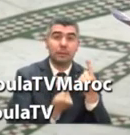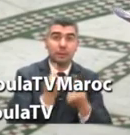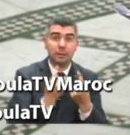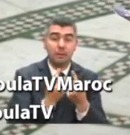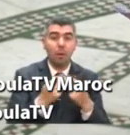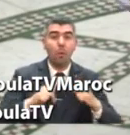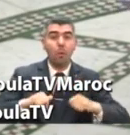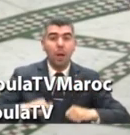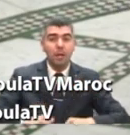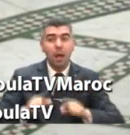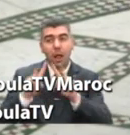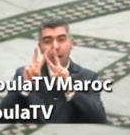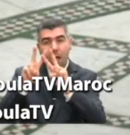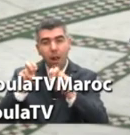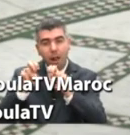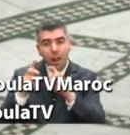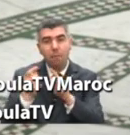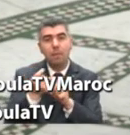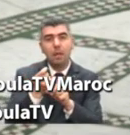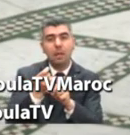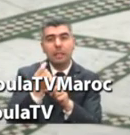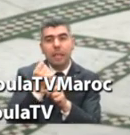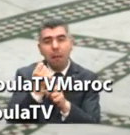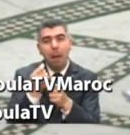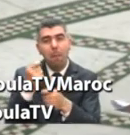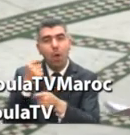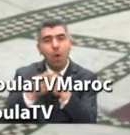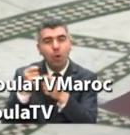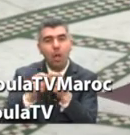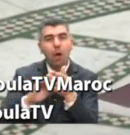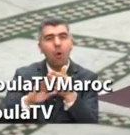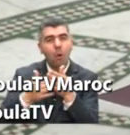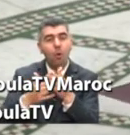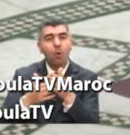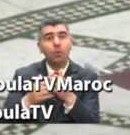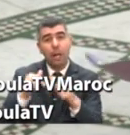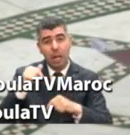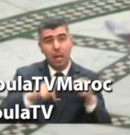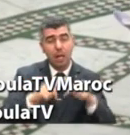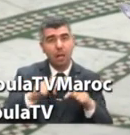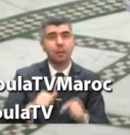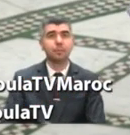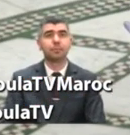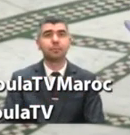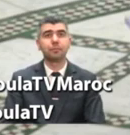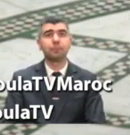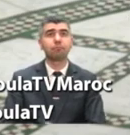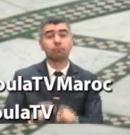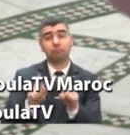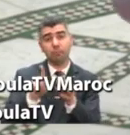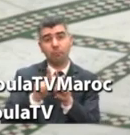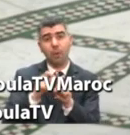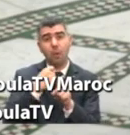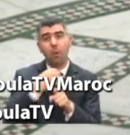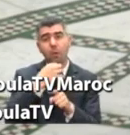ديال الحكامة بصدد تحيين ديال هذا القانون، ولكن كاين هناك عوامل خارجية مرتبطة باختيارات استراتيجية. بلادنا